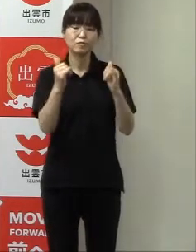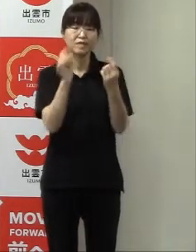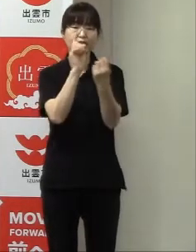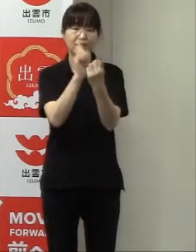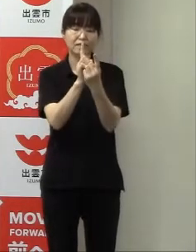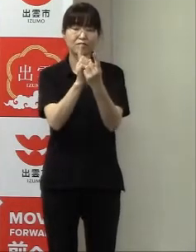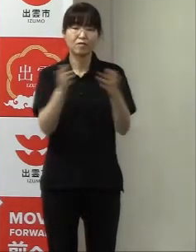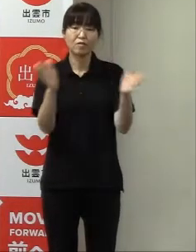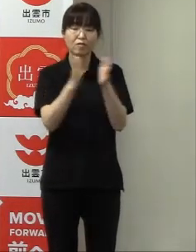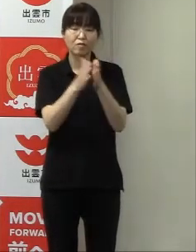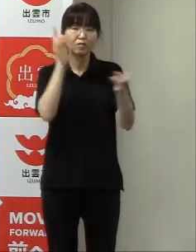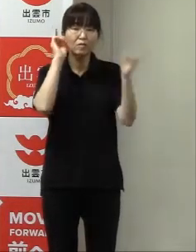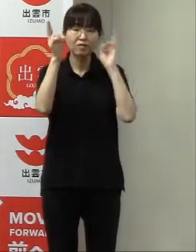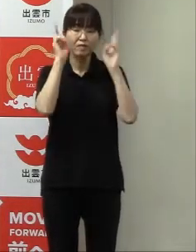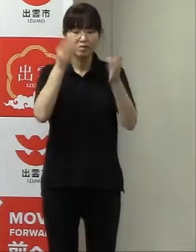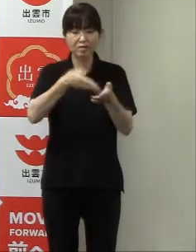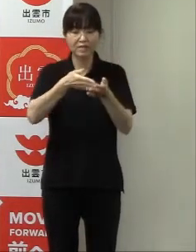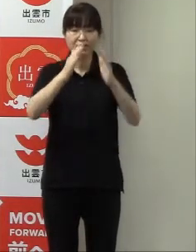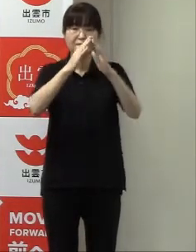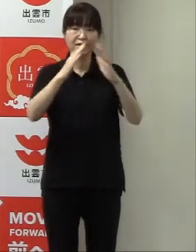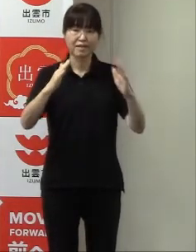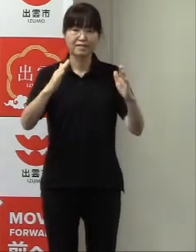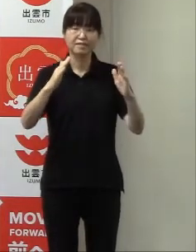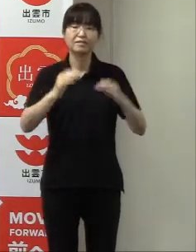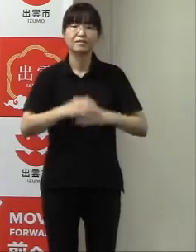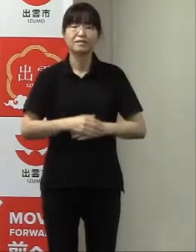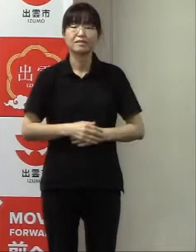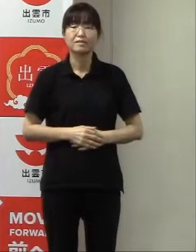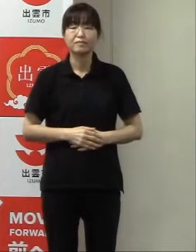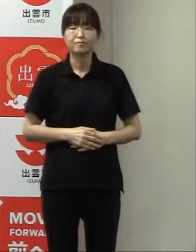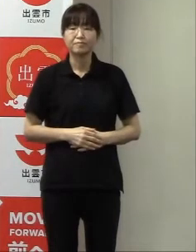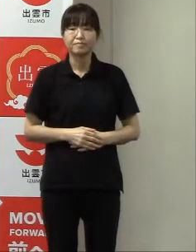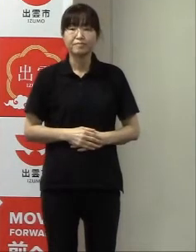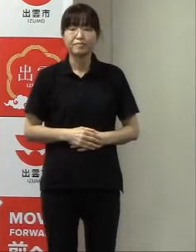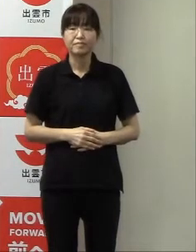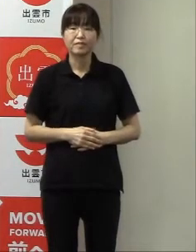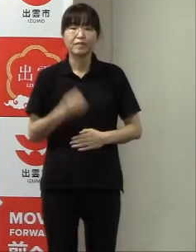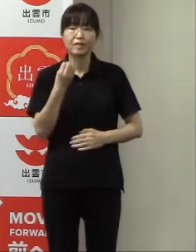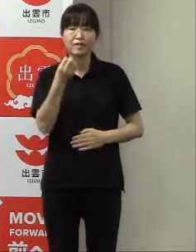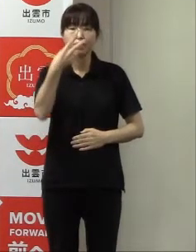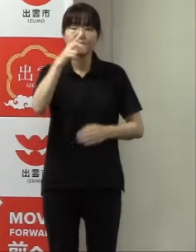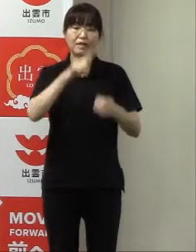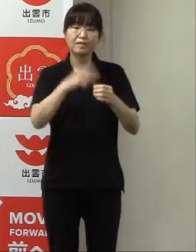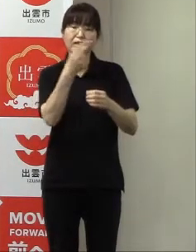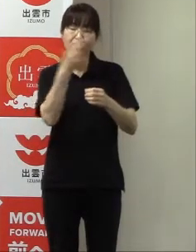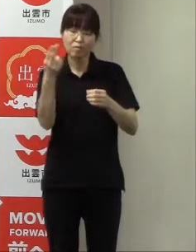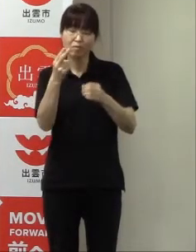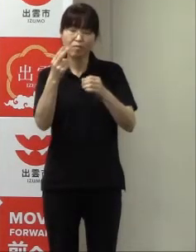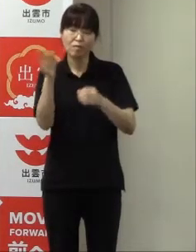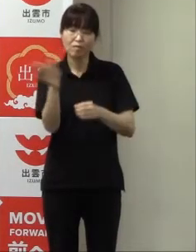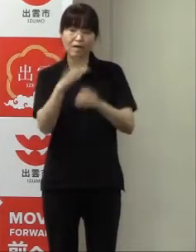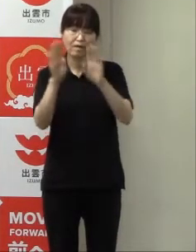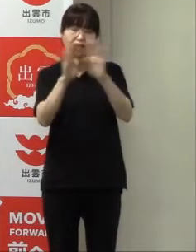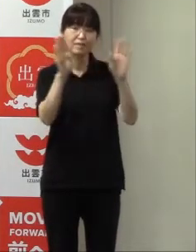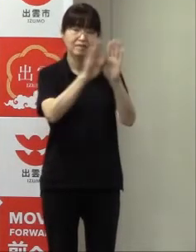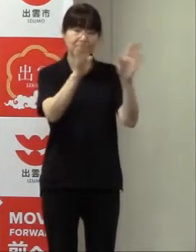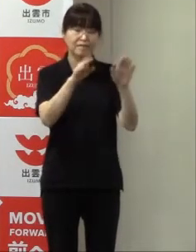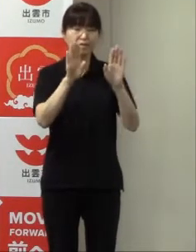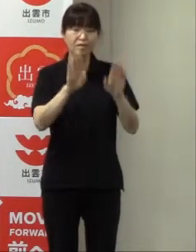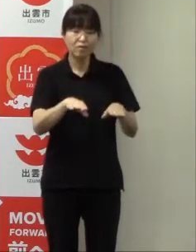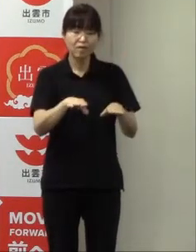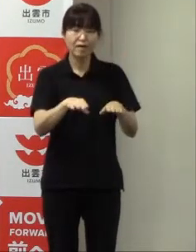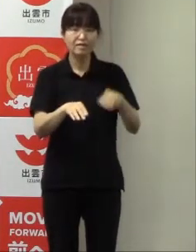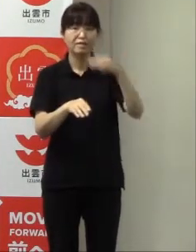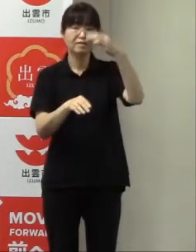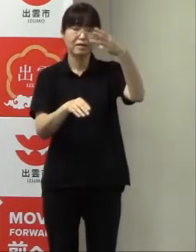企業説明会ということで、令和2年度から実施をいたしまして、今回で3回目